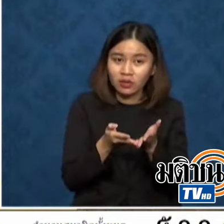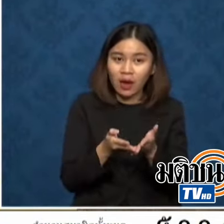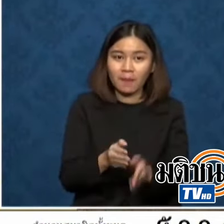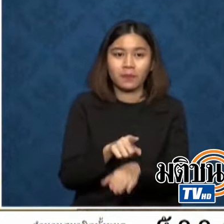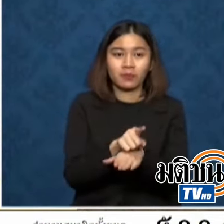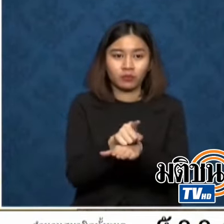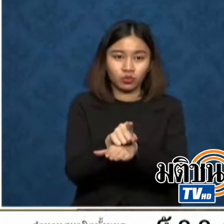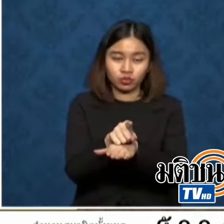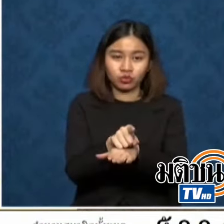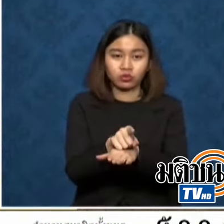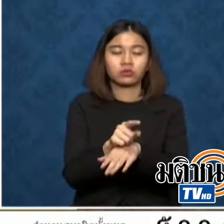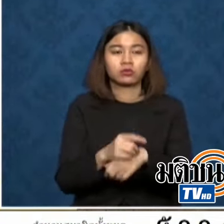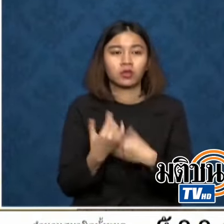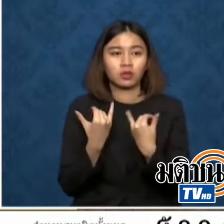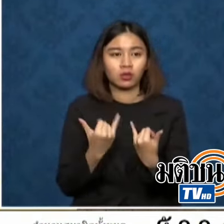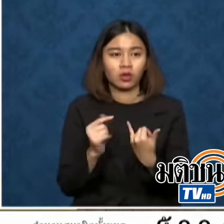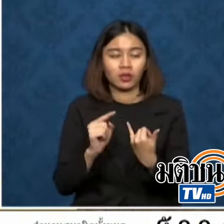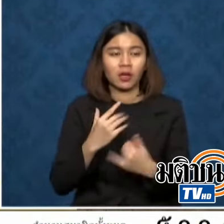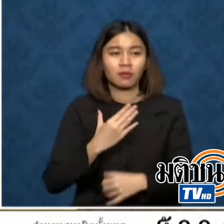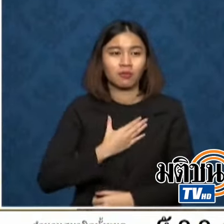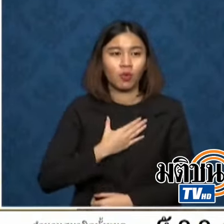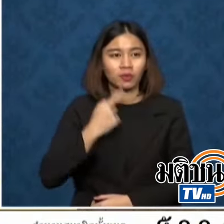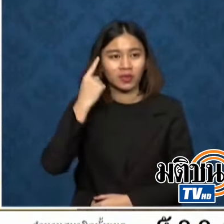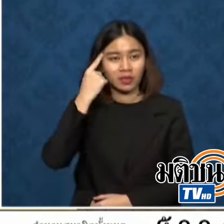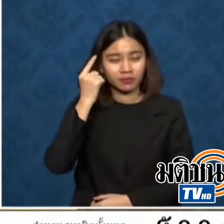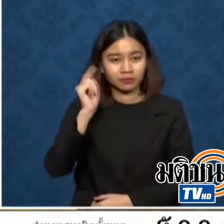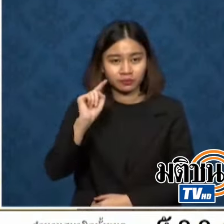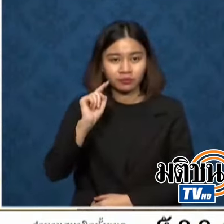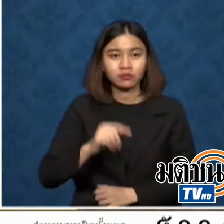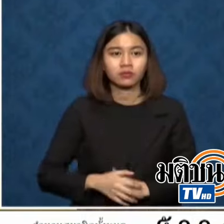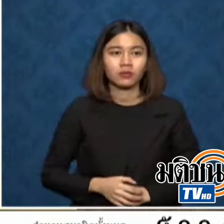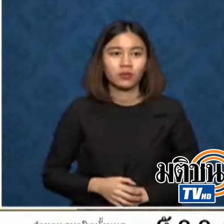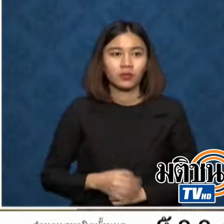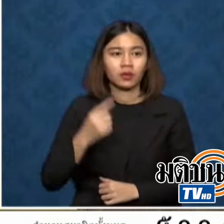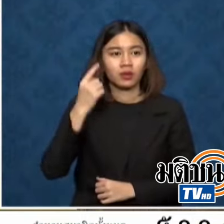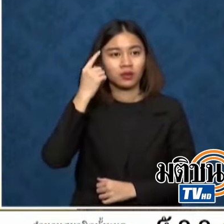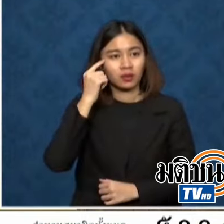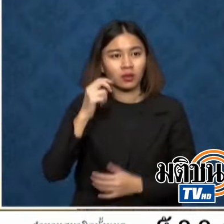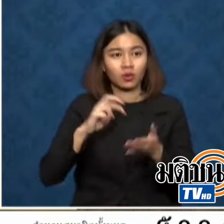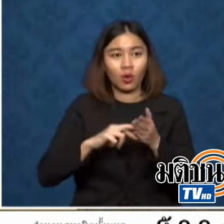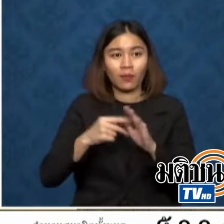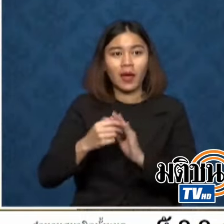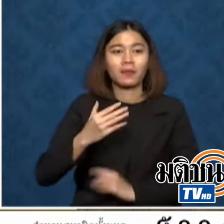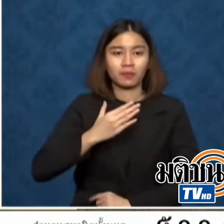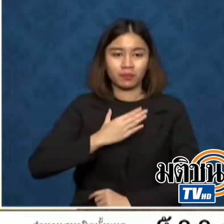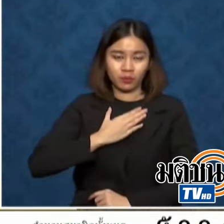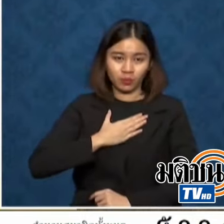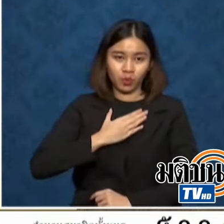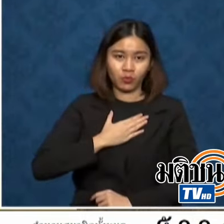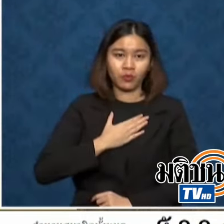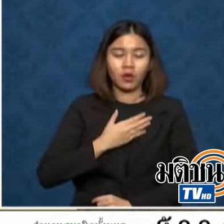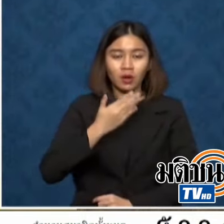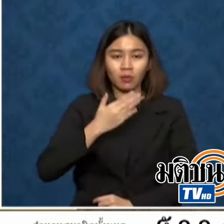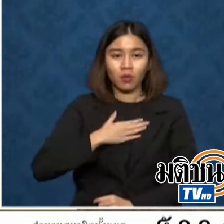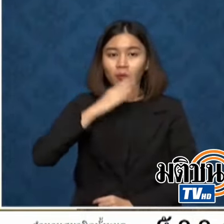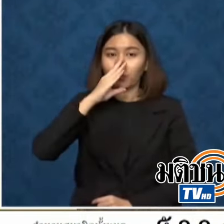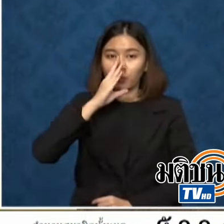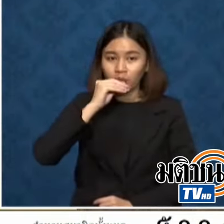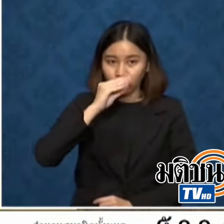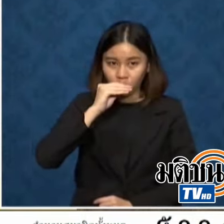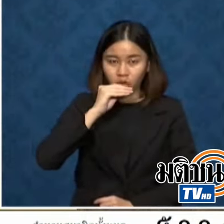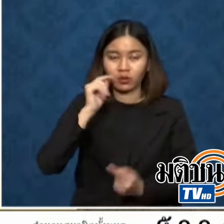รบซึ่งตอนนี้ผมเดาเอาว่าท่านคงจะหมายถึงผมเพราะผมเคยพูดเรื่องแบบ